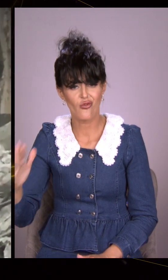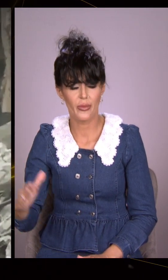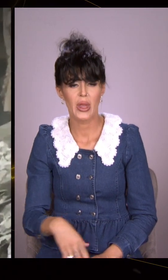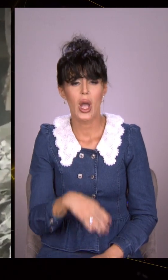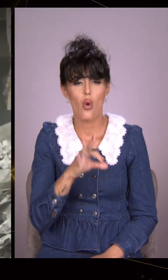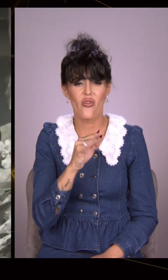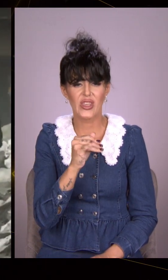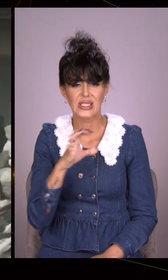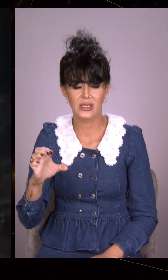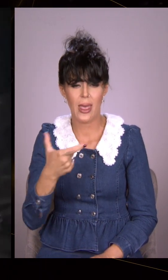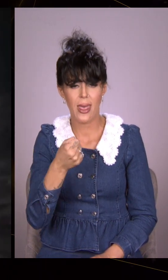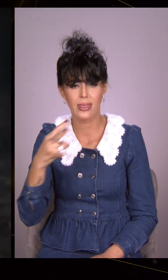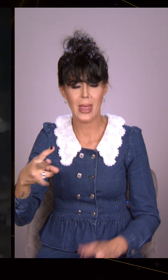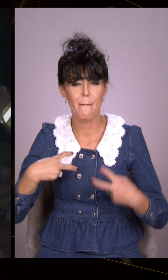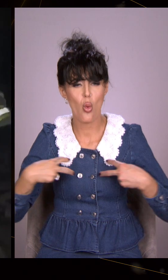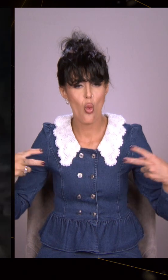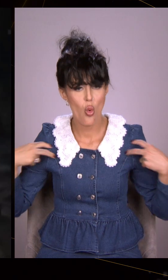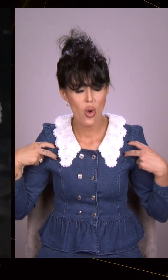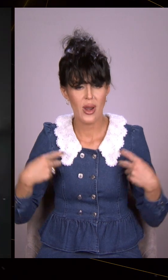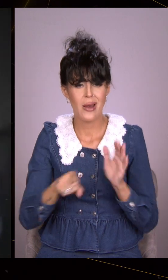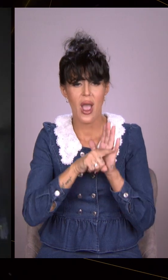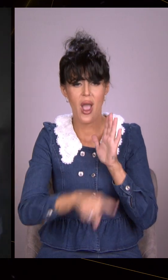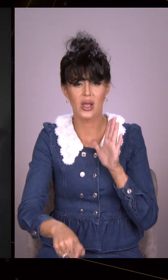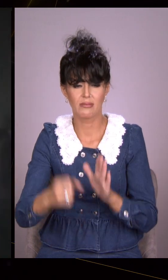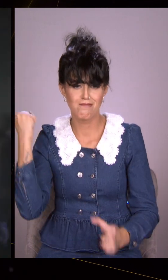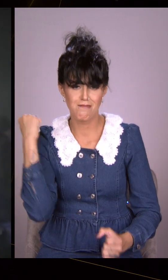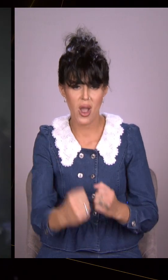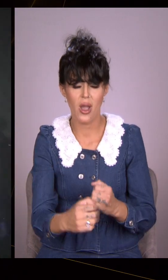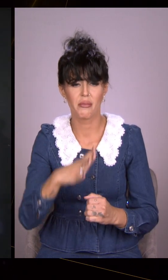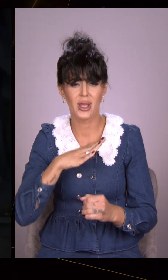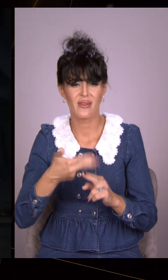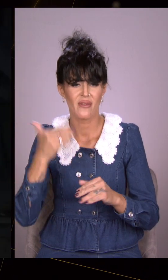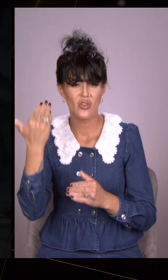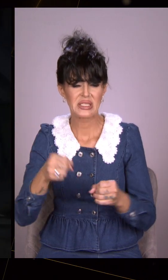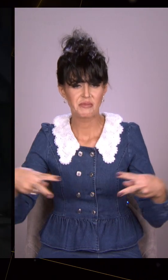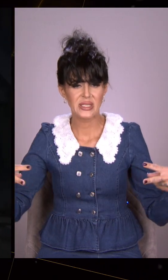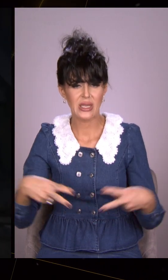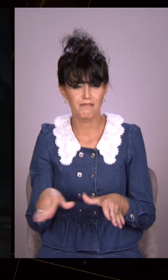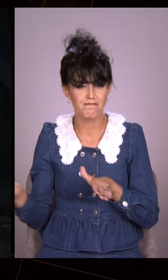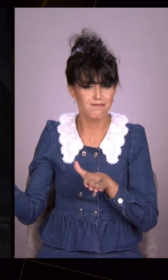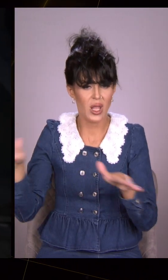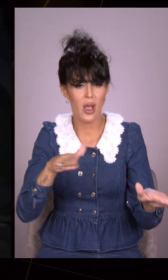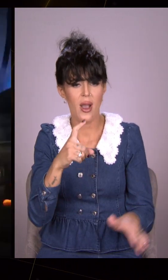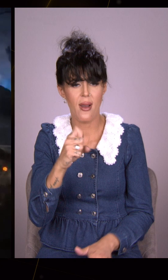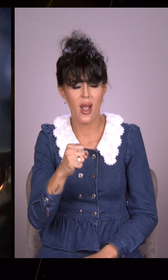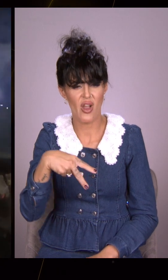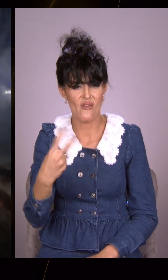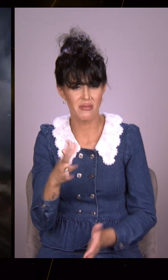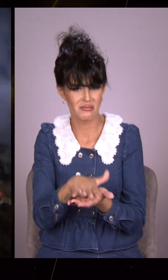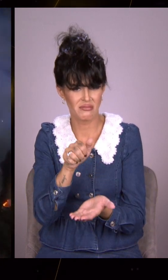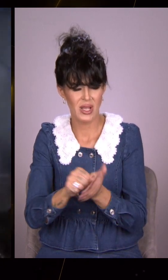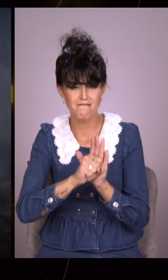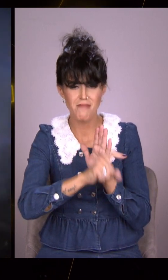Офісу Генерального прокурора, ракетна атака здійснювалася крилатими ракетами типу Х-22, які є